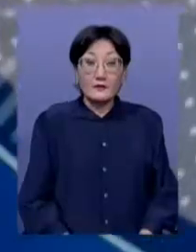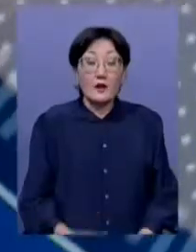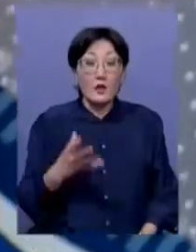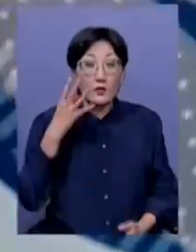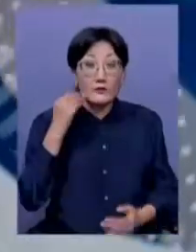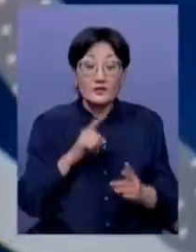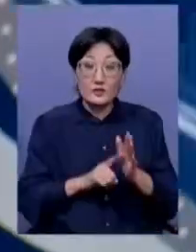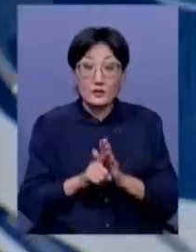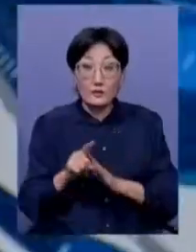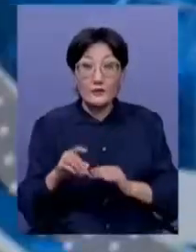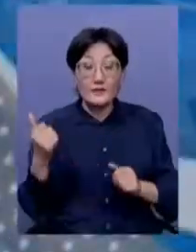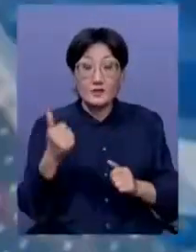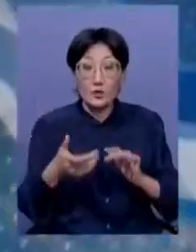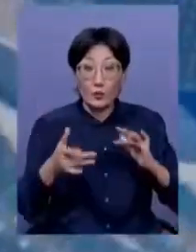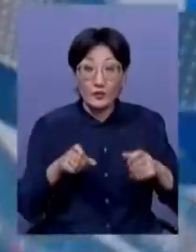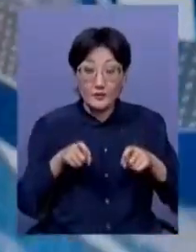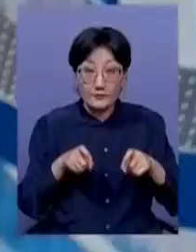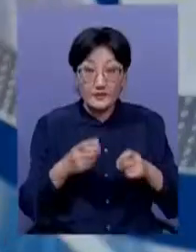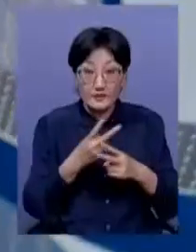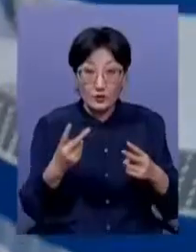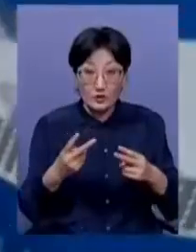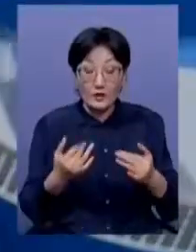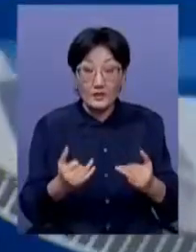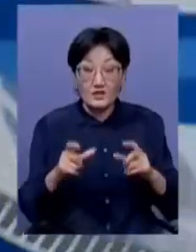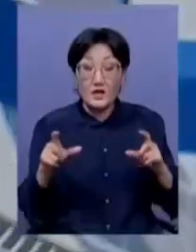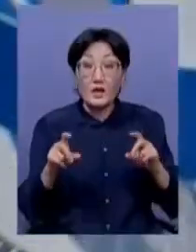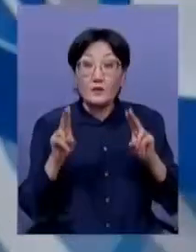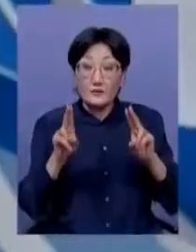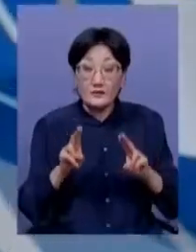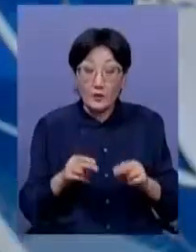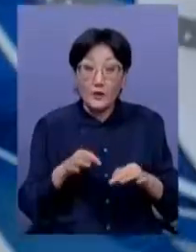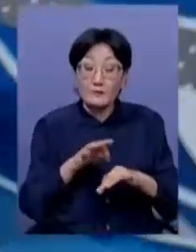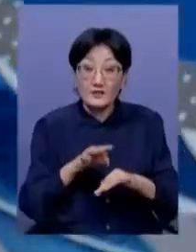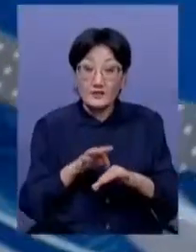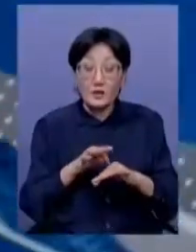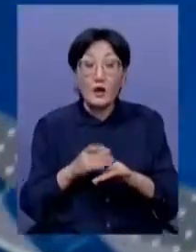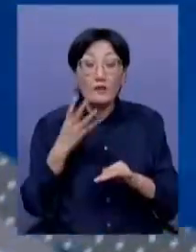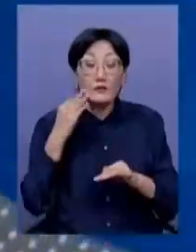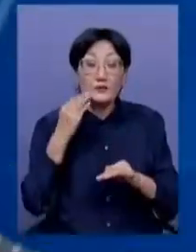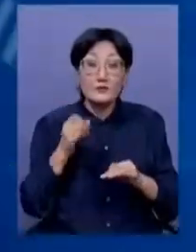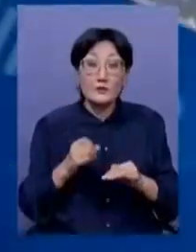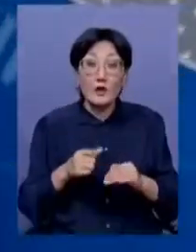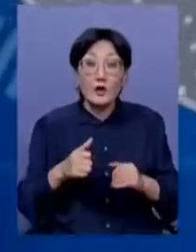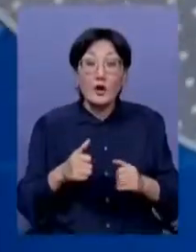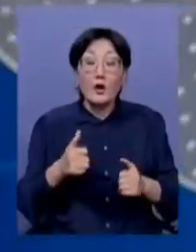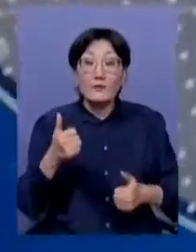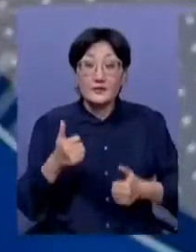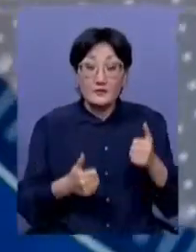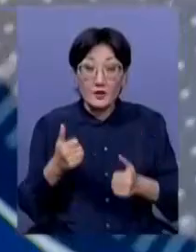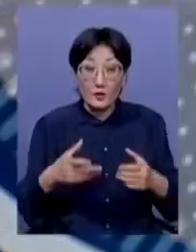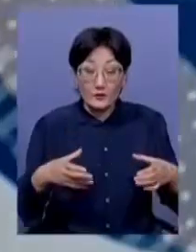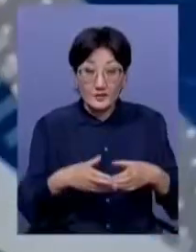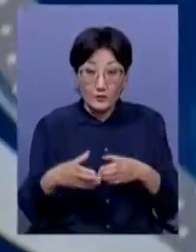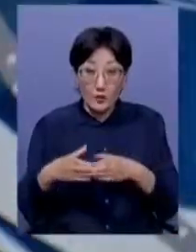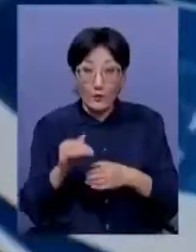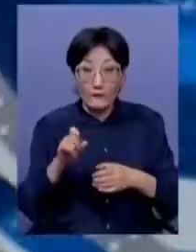Алматы стартовал недельный онлайн-забег. Несмотря на действующие ограничения из-за пандемии, в Алматы Алматы-марафон и корпоративный